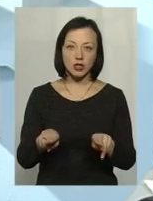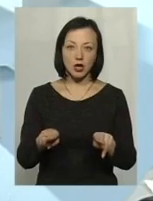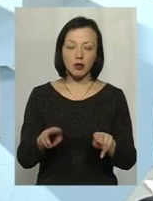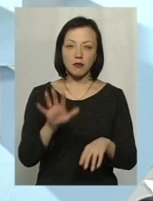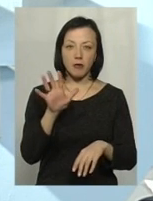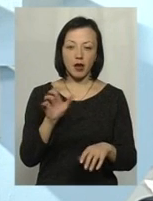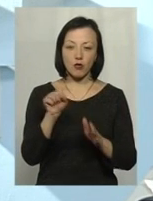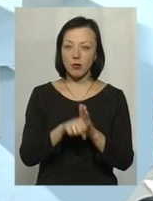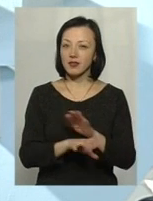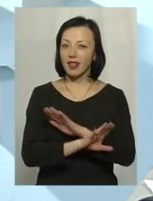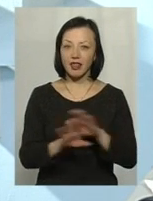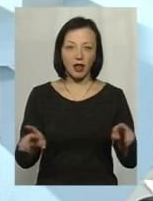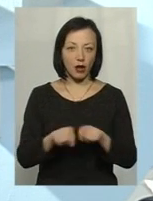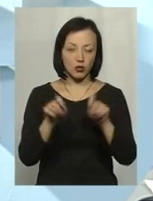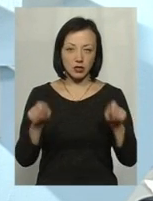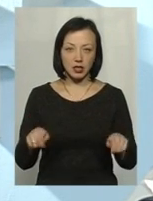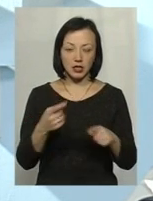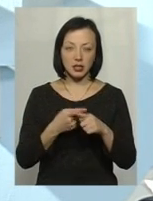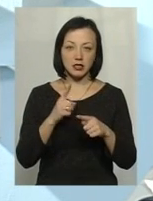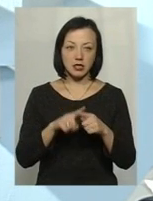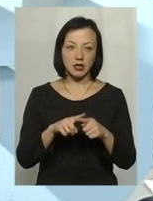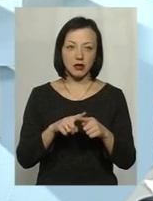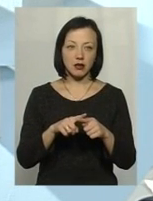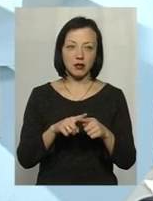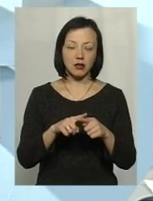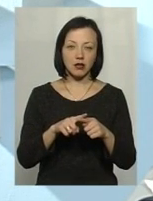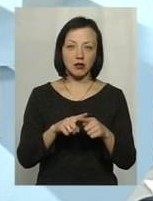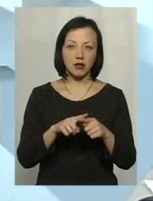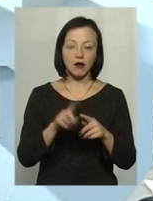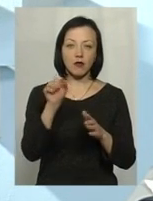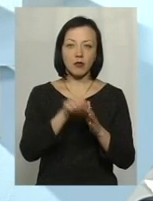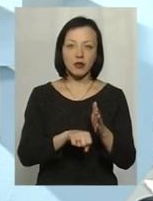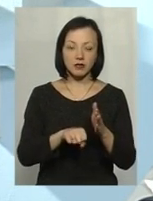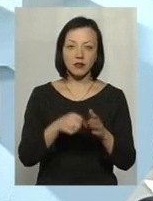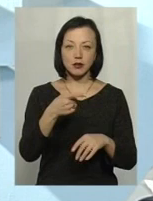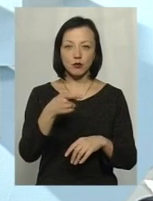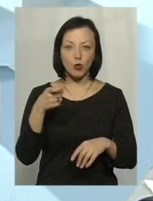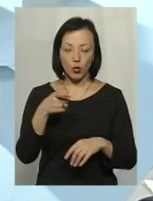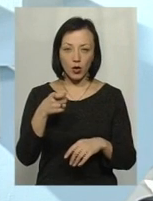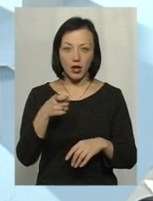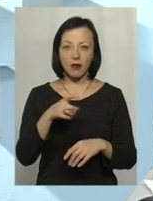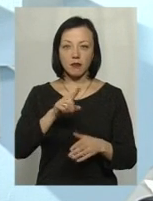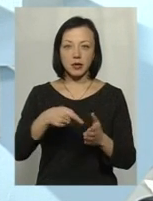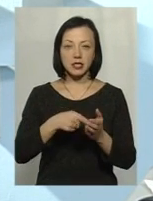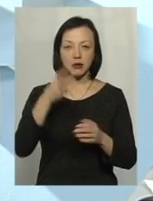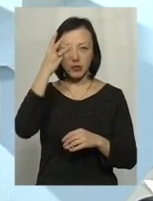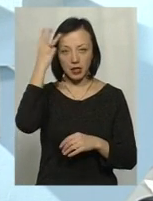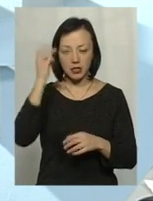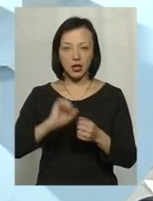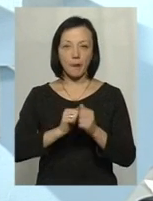вбивств нерозкритих. Це вбивства із застосуванням вогнепальної зброї в місті Хмельницькому, в